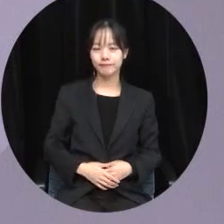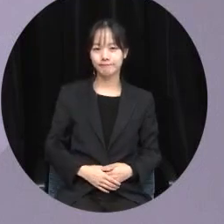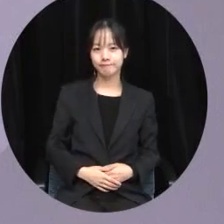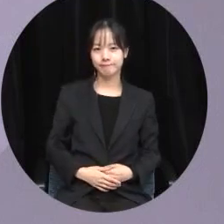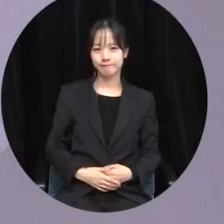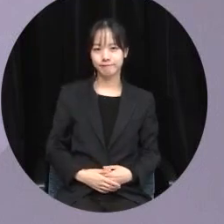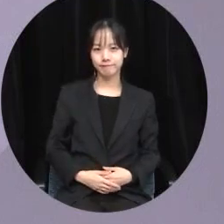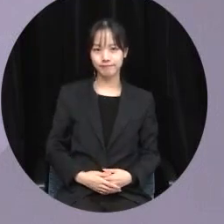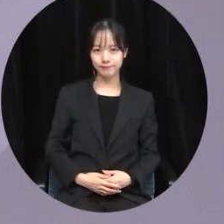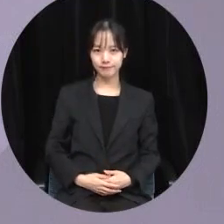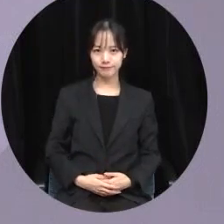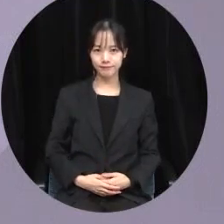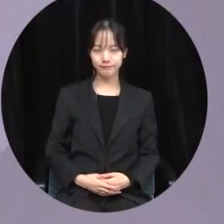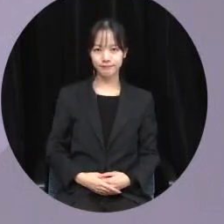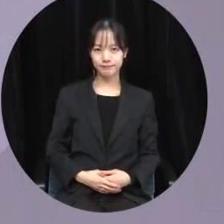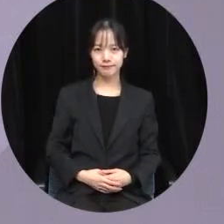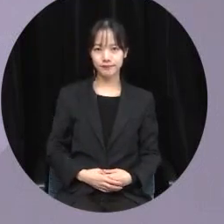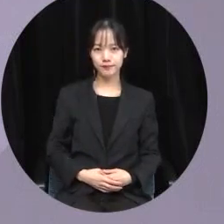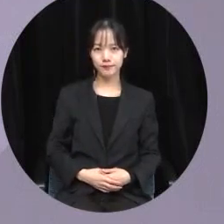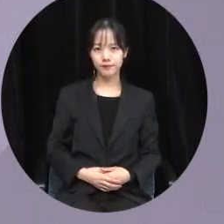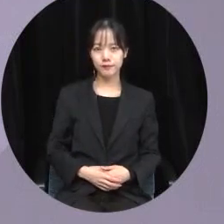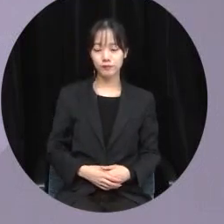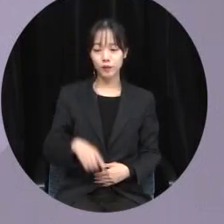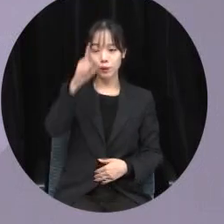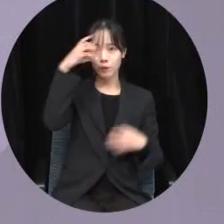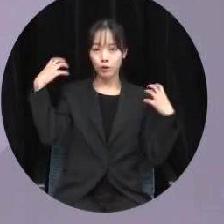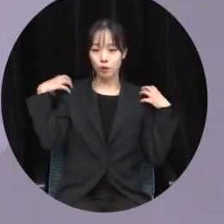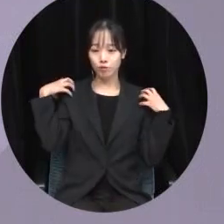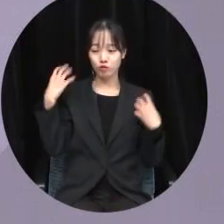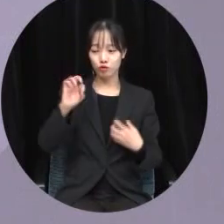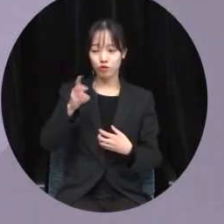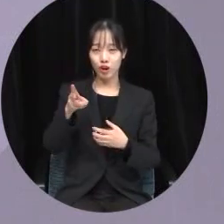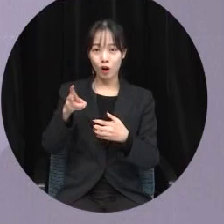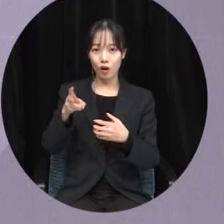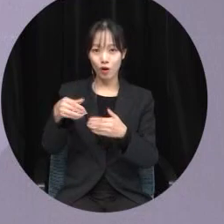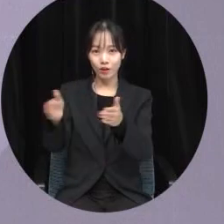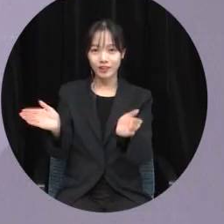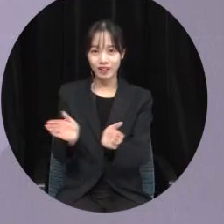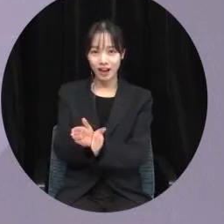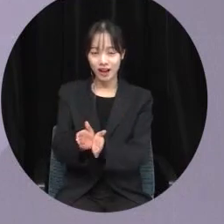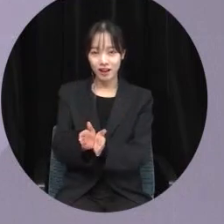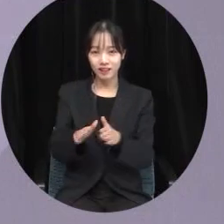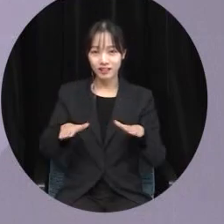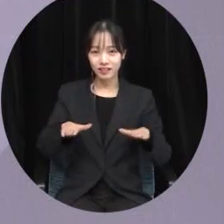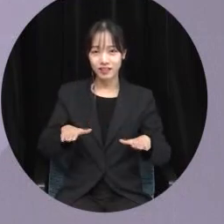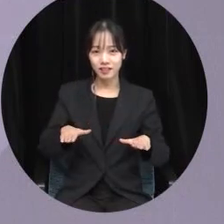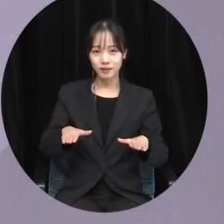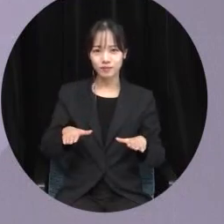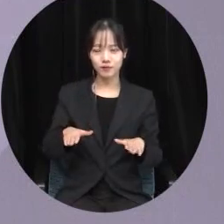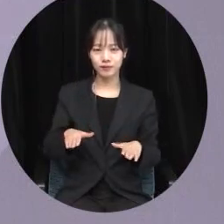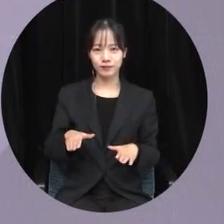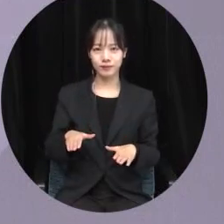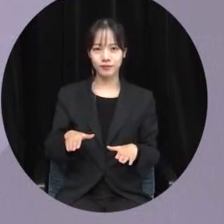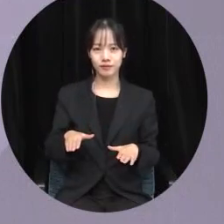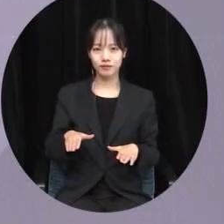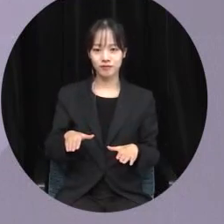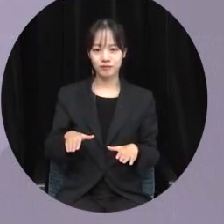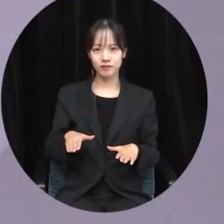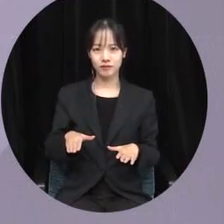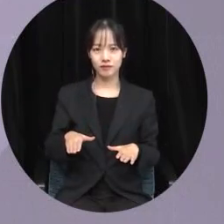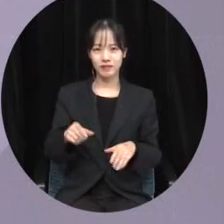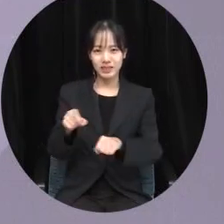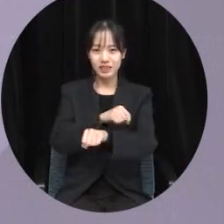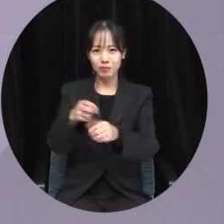이렇게 생각하는데 어떻든 정부 여당이 지금 현재 불완전한 특별법을 계속 고수하고 있는